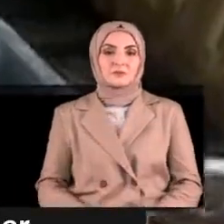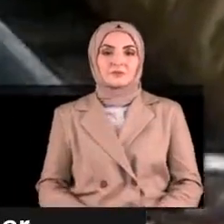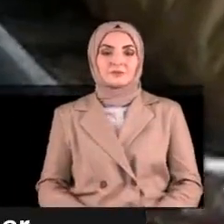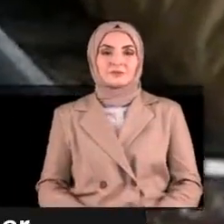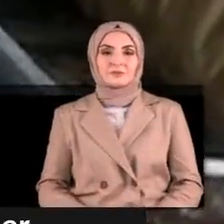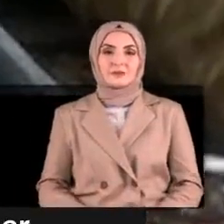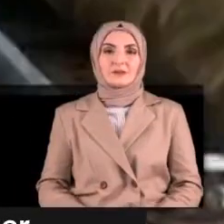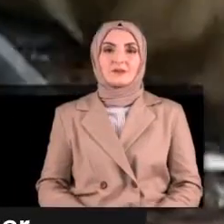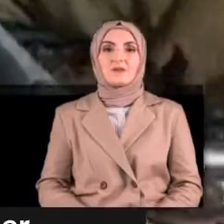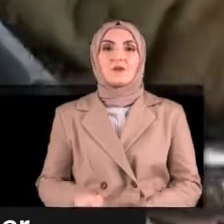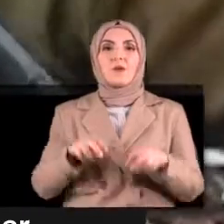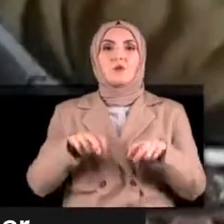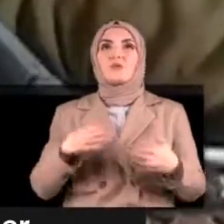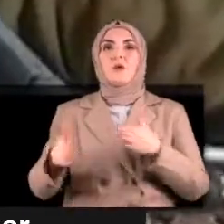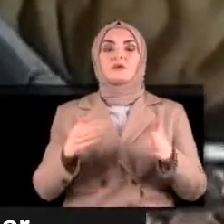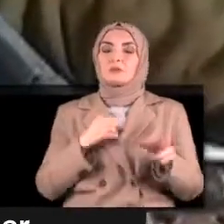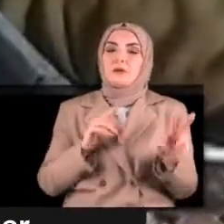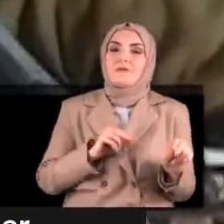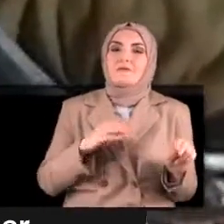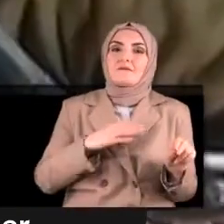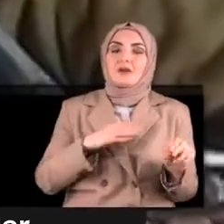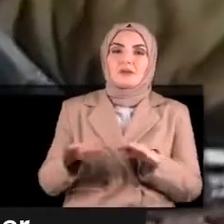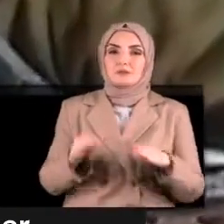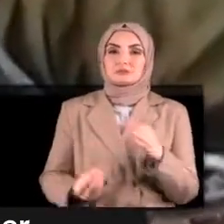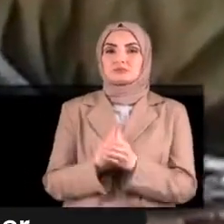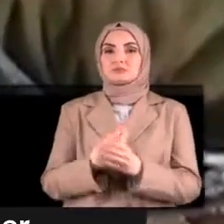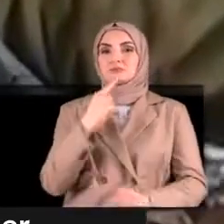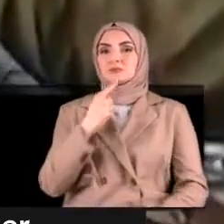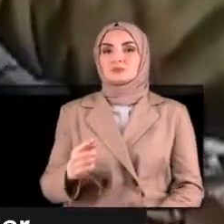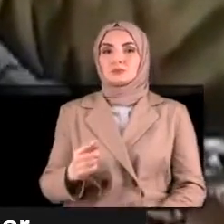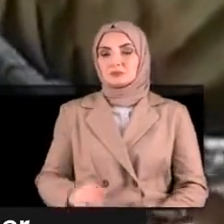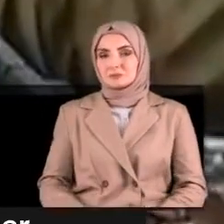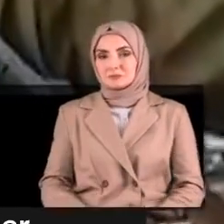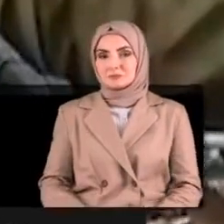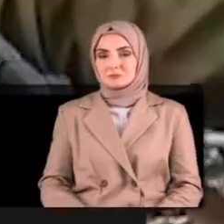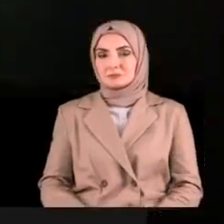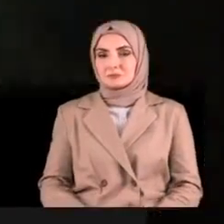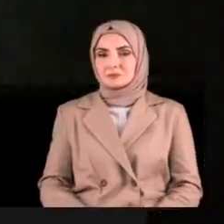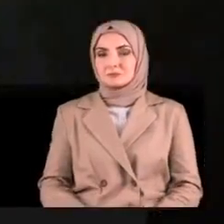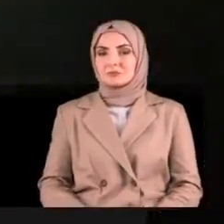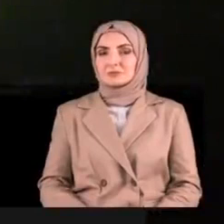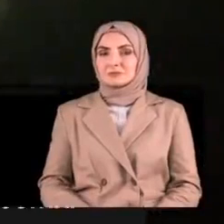Ben sakamadım da hanım yorganla telefonla aldı yana yattı. He.